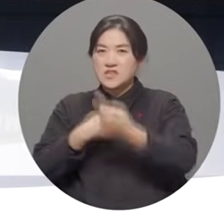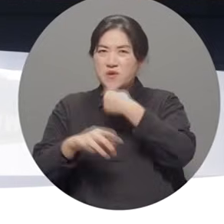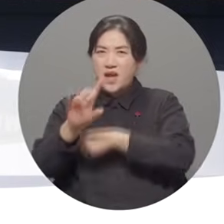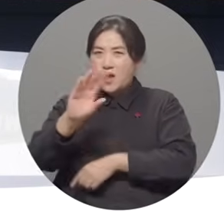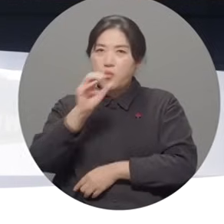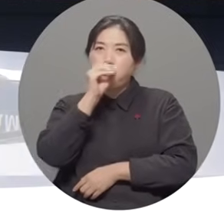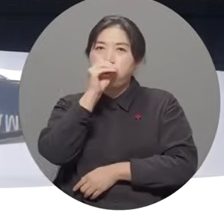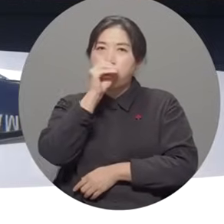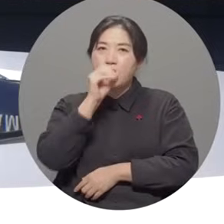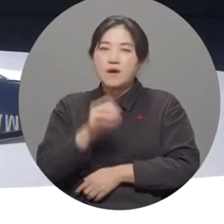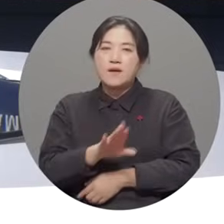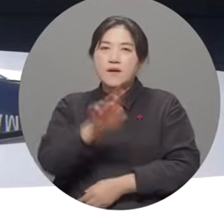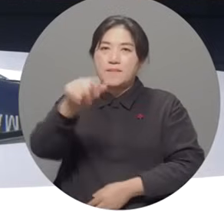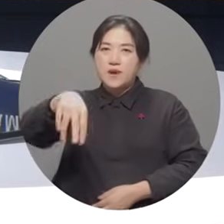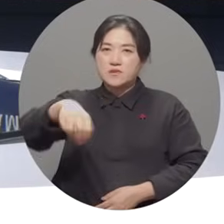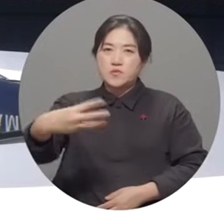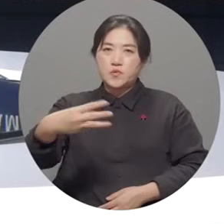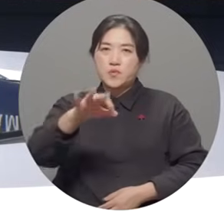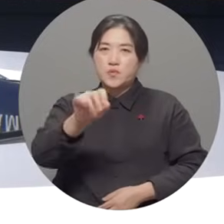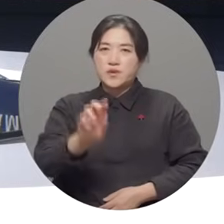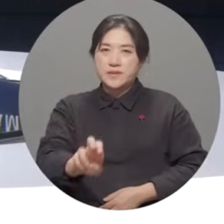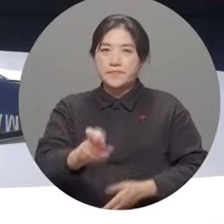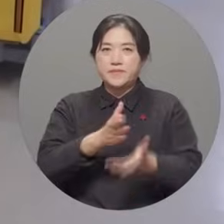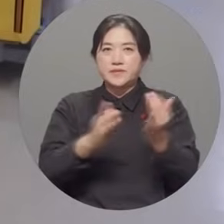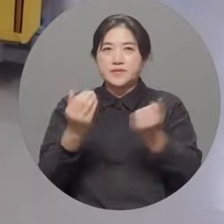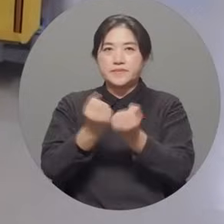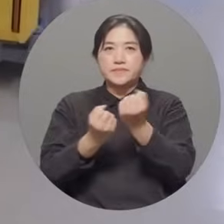없었습니다. 박솔립 기자가 취재했습니다.